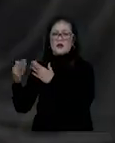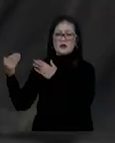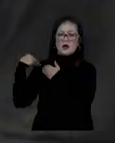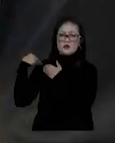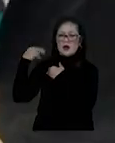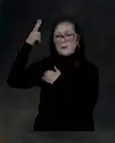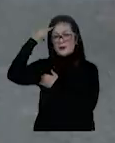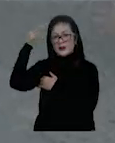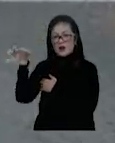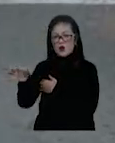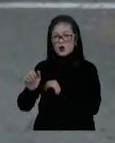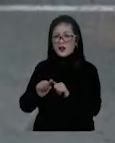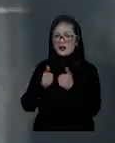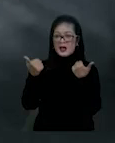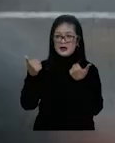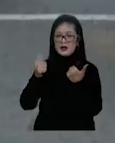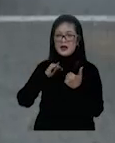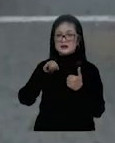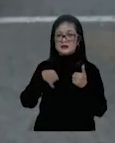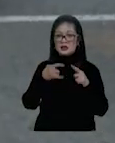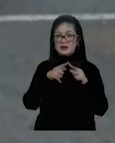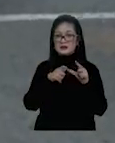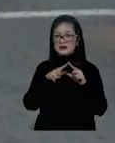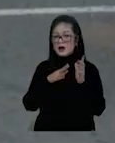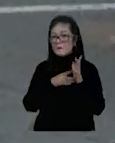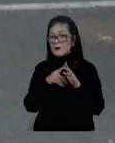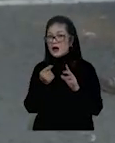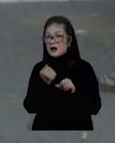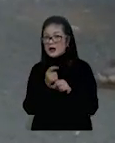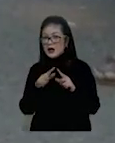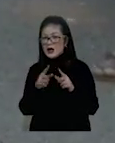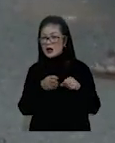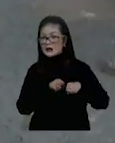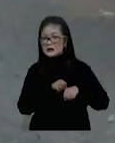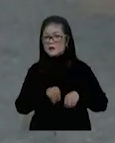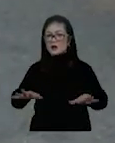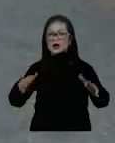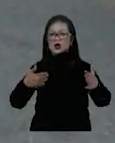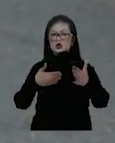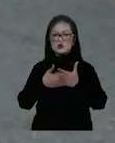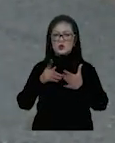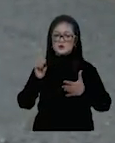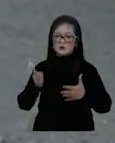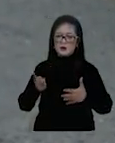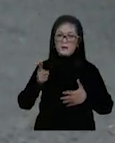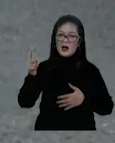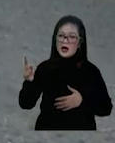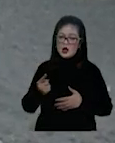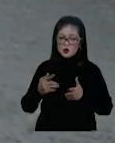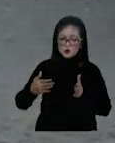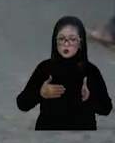Tangerang. Jasa Marga mengaku kesulitan membuang air dari pemukiman karena tak memiliki hilir yang seharusnya disiapkan